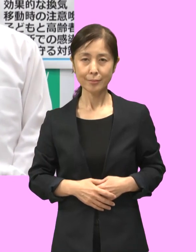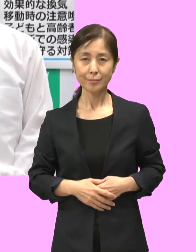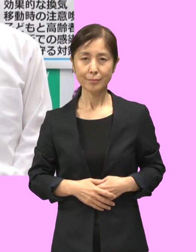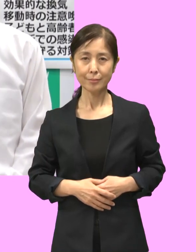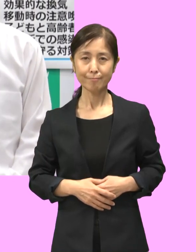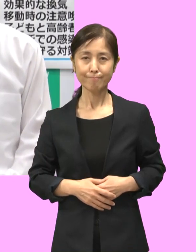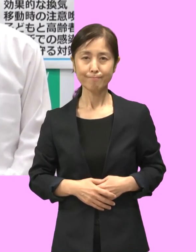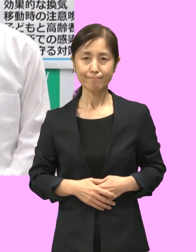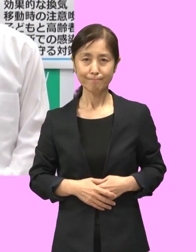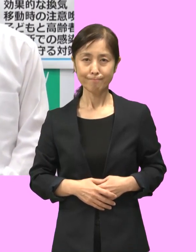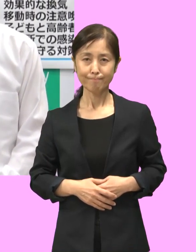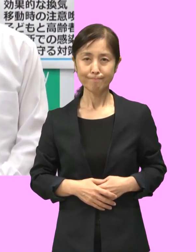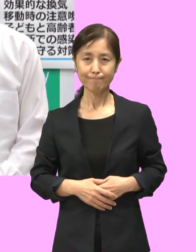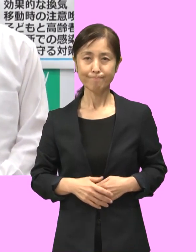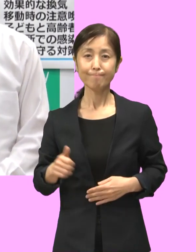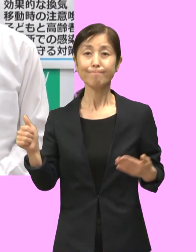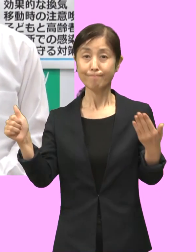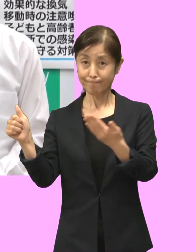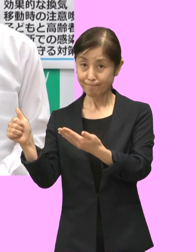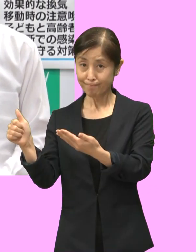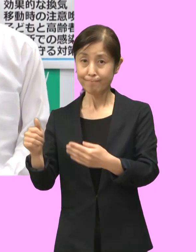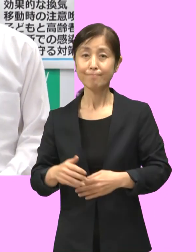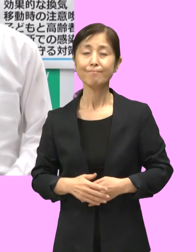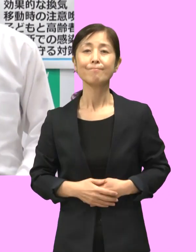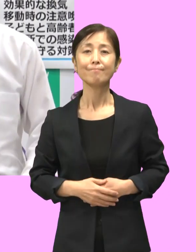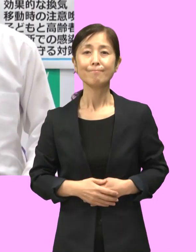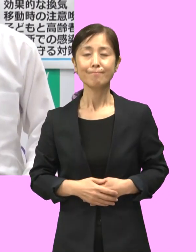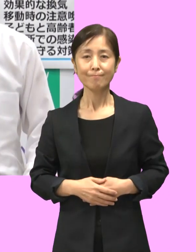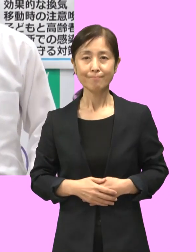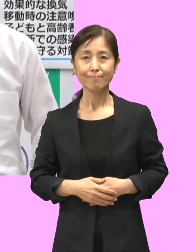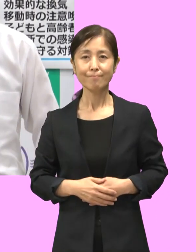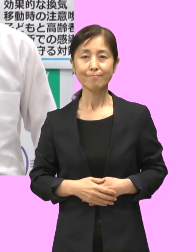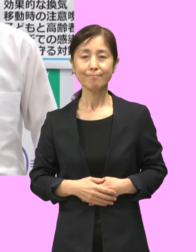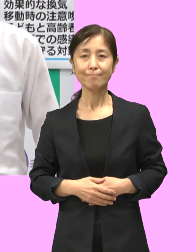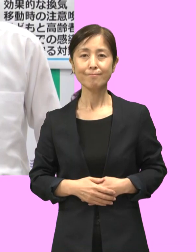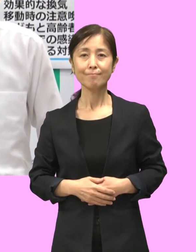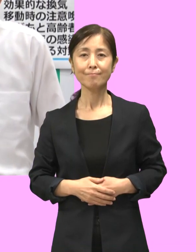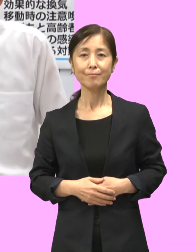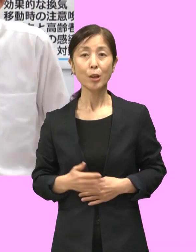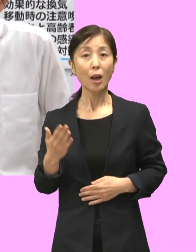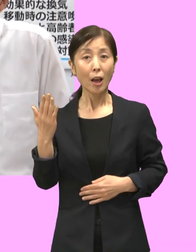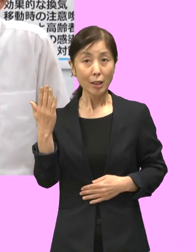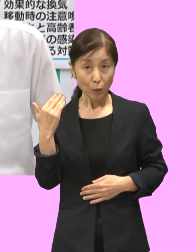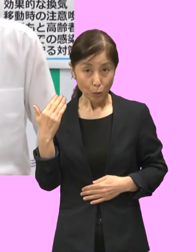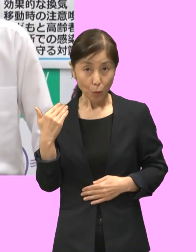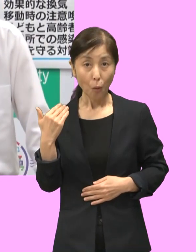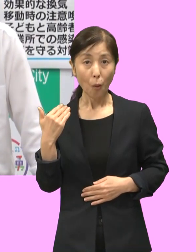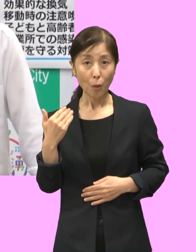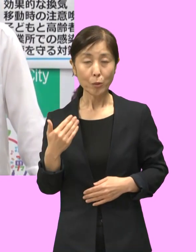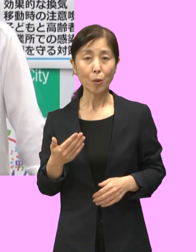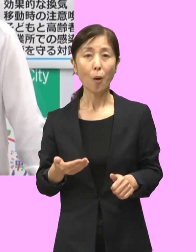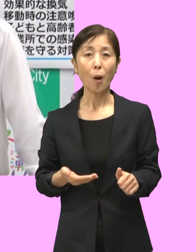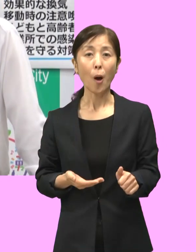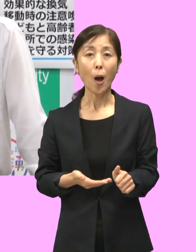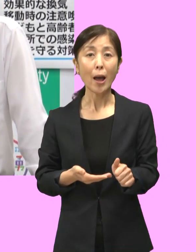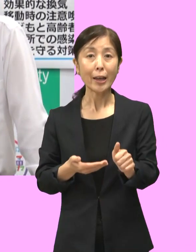はい、福島放送さん。 福島放送、樋口と申します。先ほどの育児